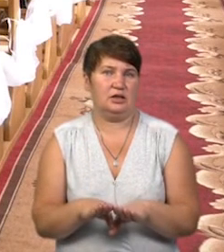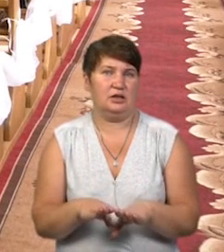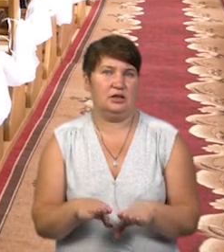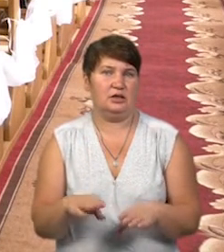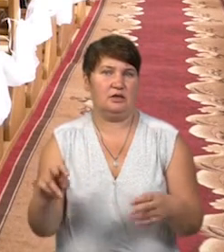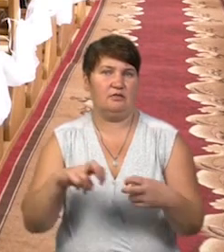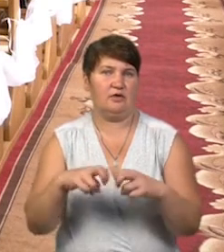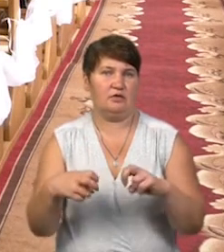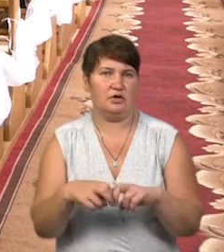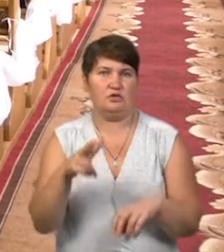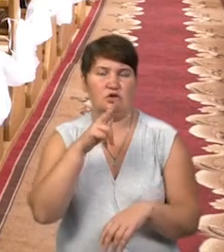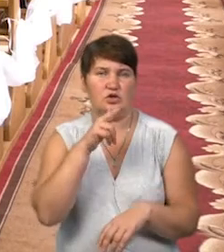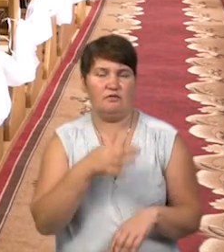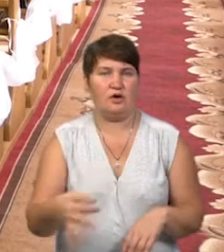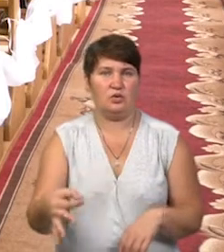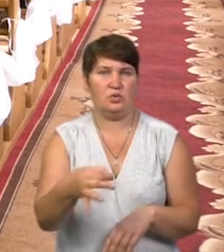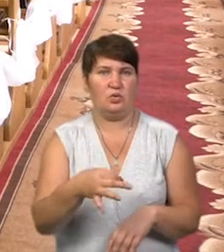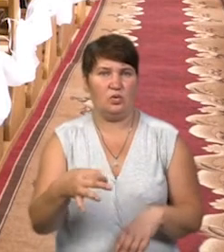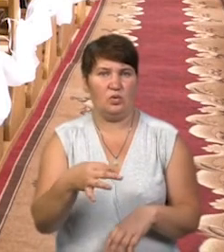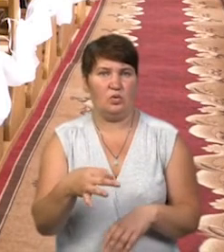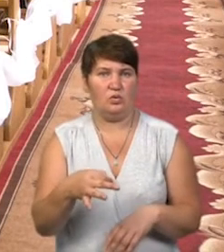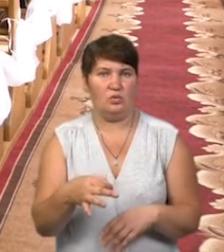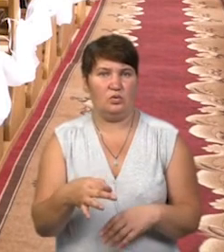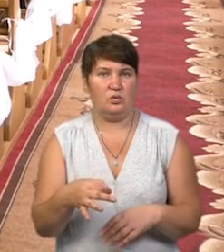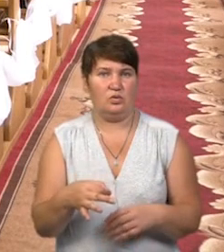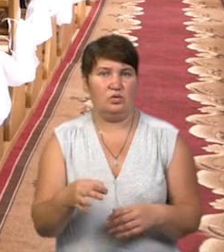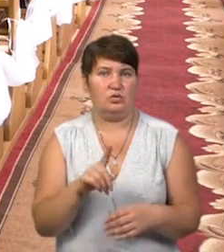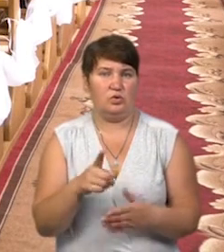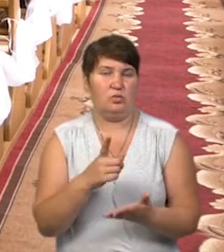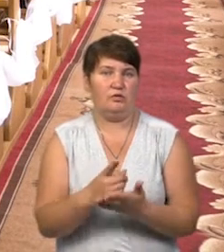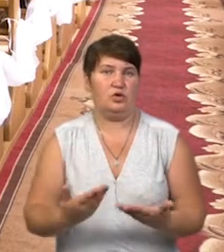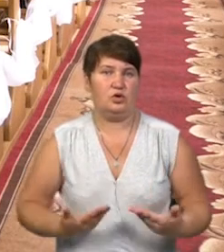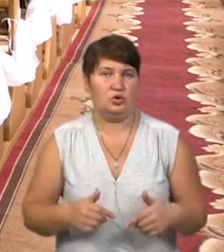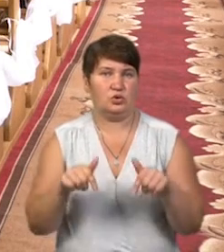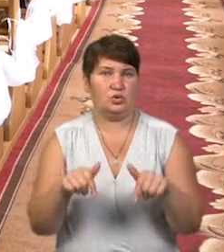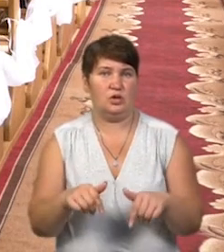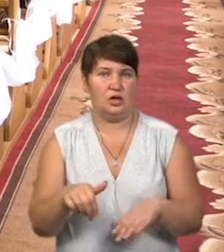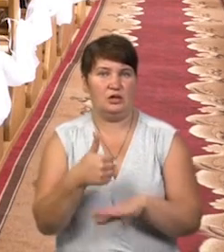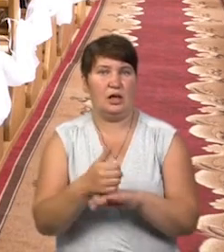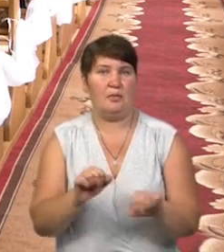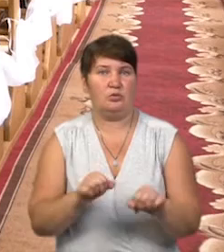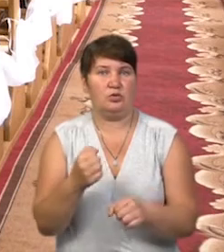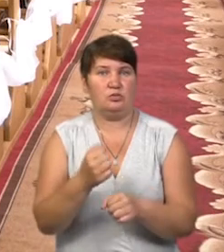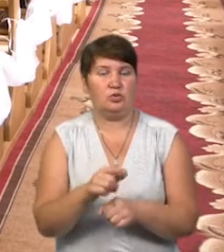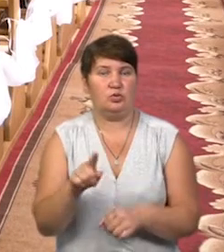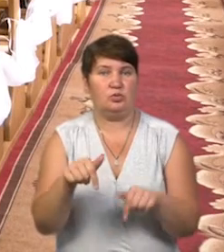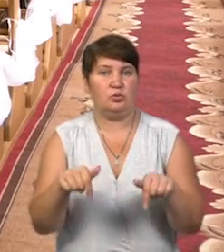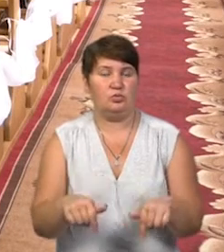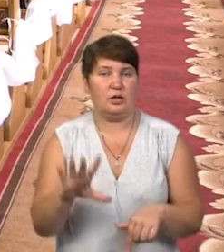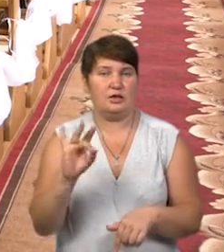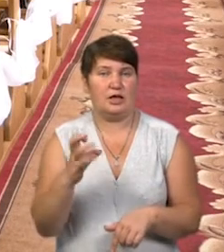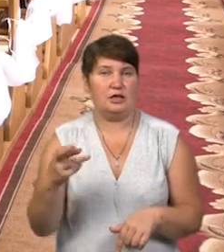Івано-Франківську Чернівецьку область. Тут, що має жити в нас. Наче митрополит зробив, щоб тут була його резиденція, щоб було